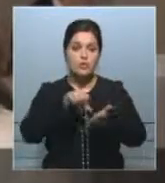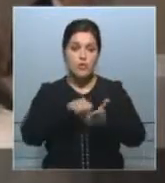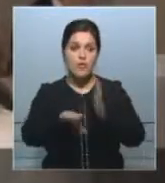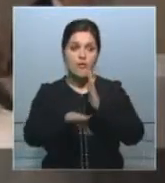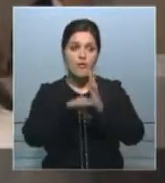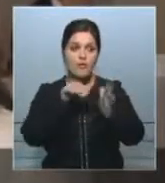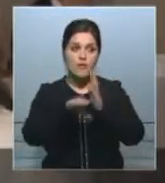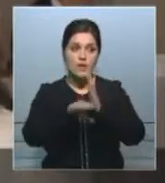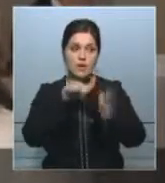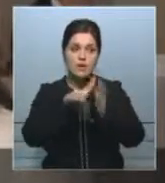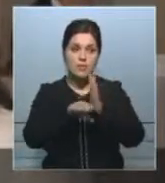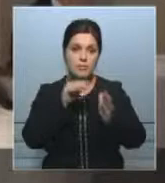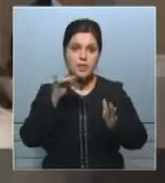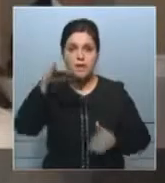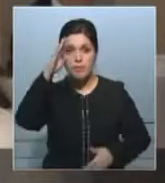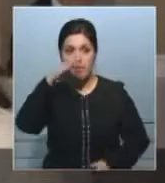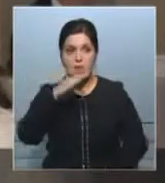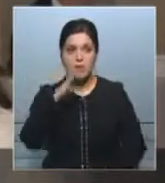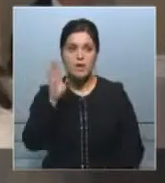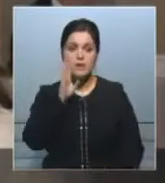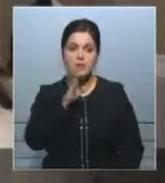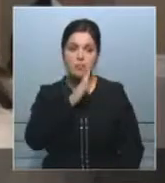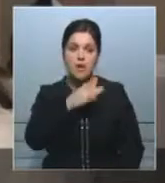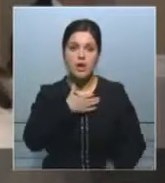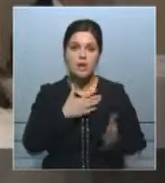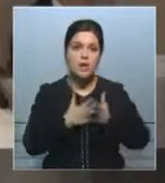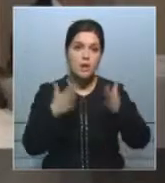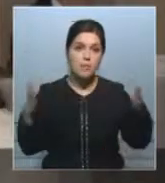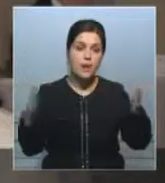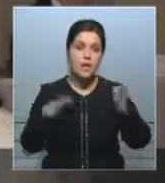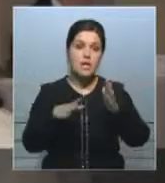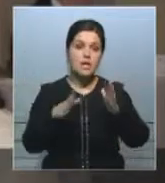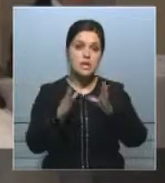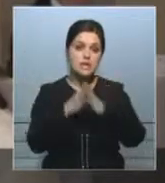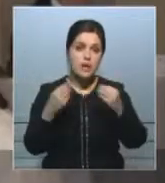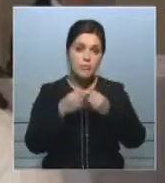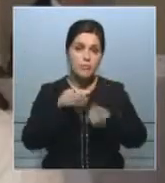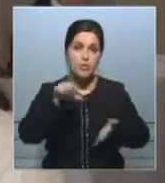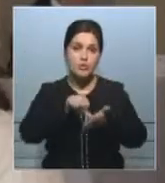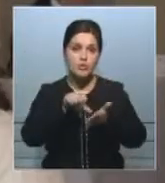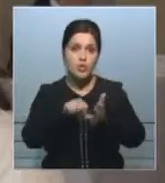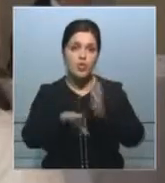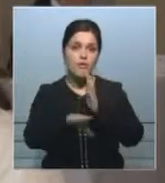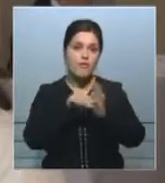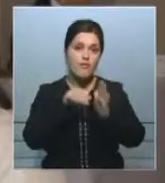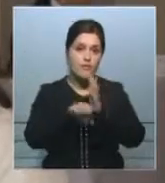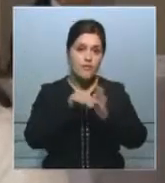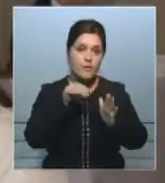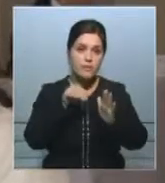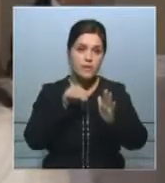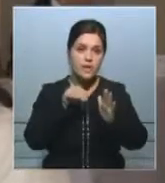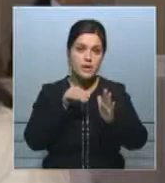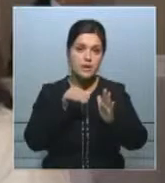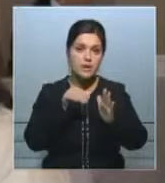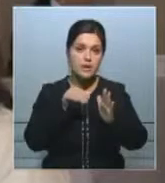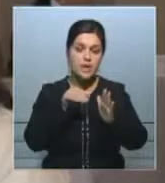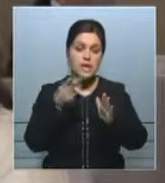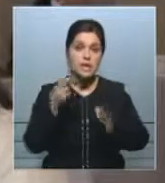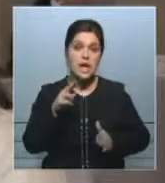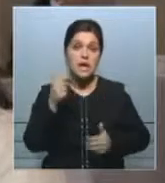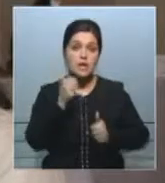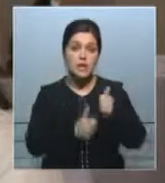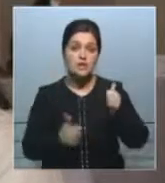вот и папа и мама и вся наша большая семья сегодня пришли участвовать на выборах чтобы как бы не отстать потому что для каждого гражданина